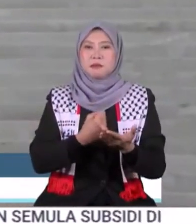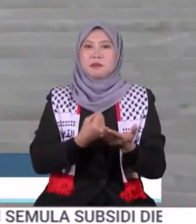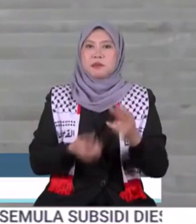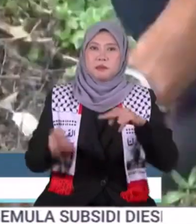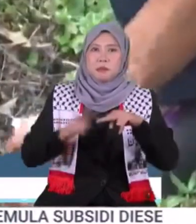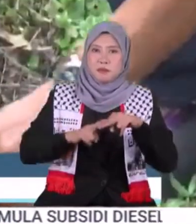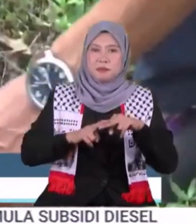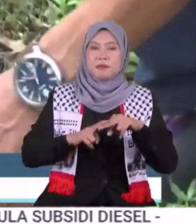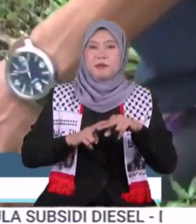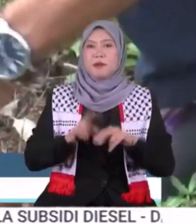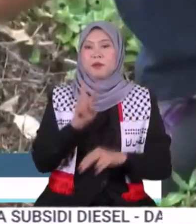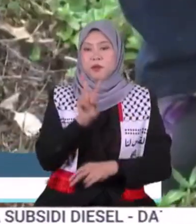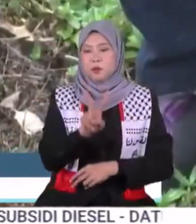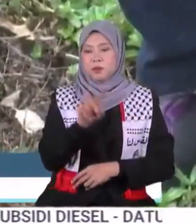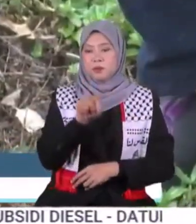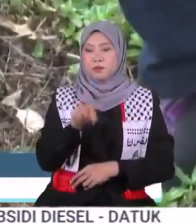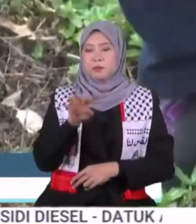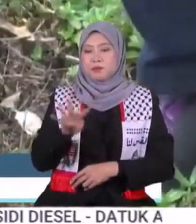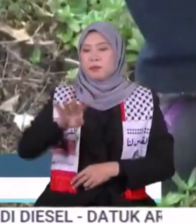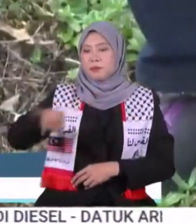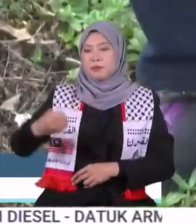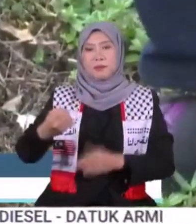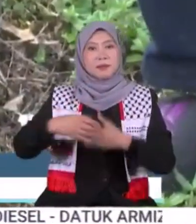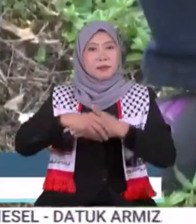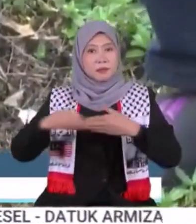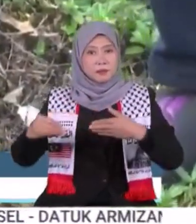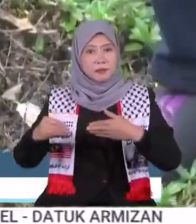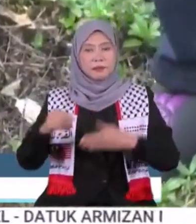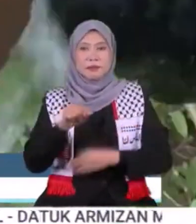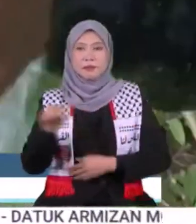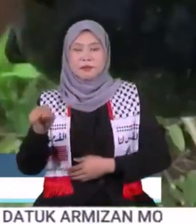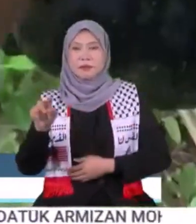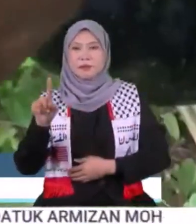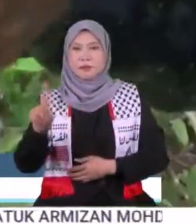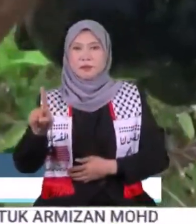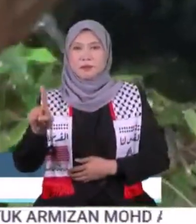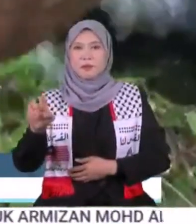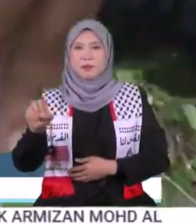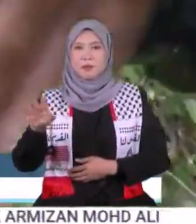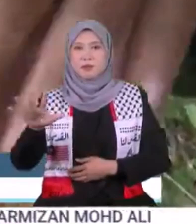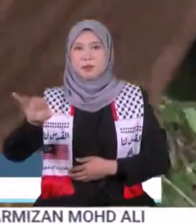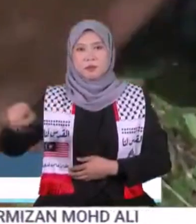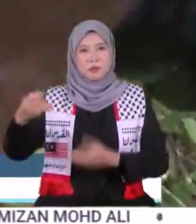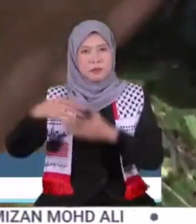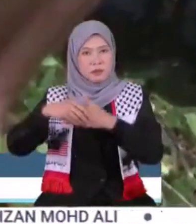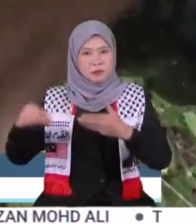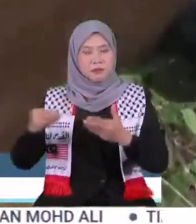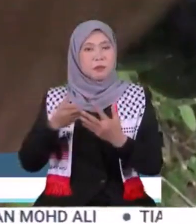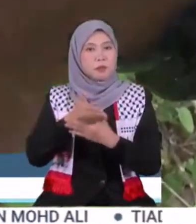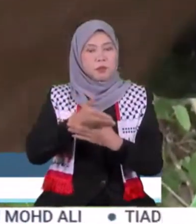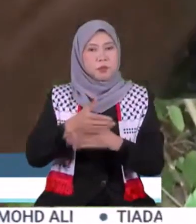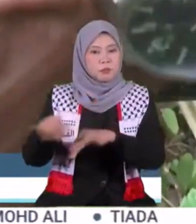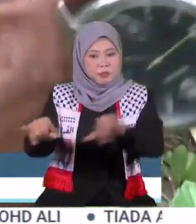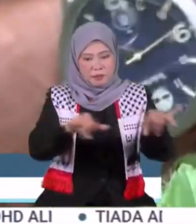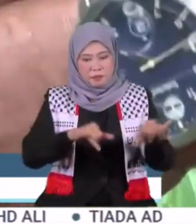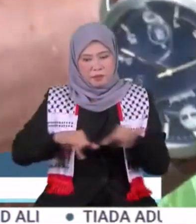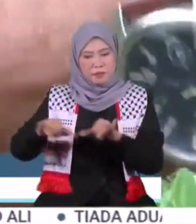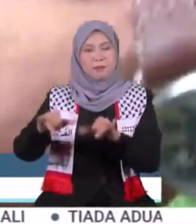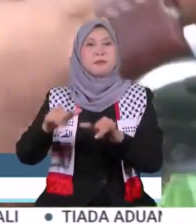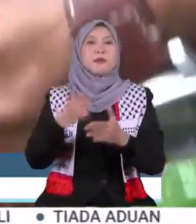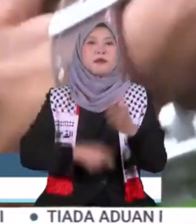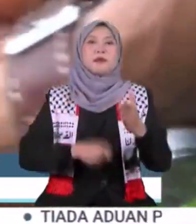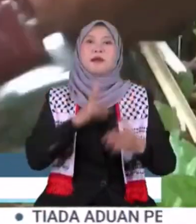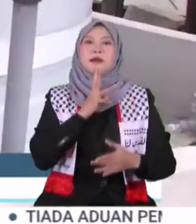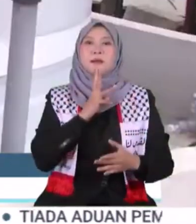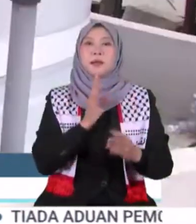setahun antara RM2.4 juta hingga RM105 juta melalui pelarasan tarif